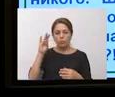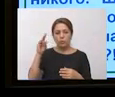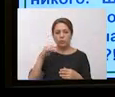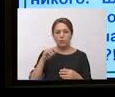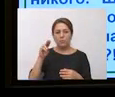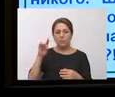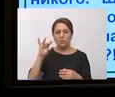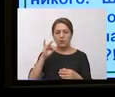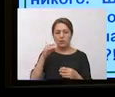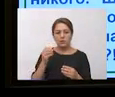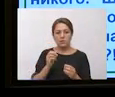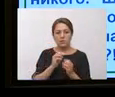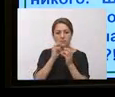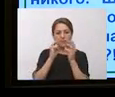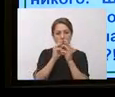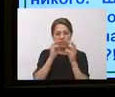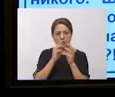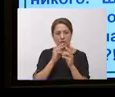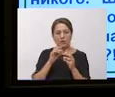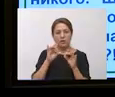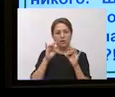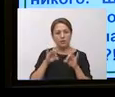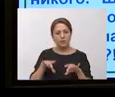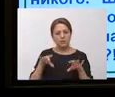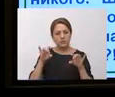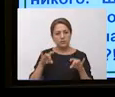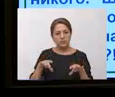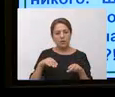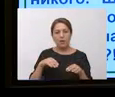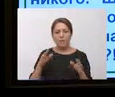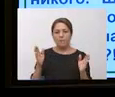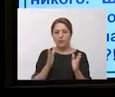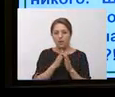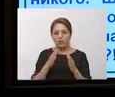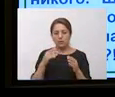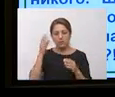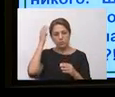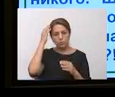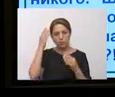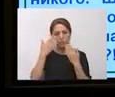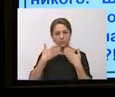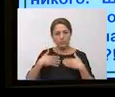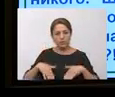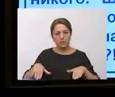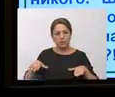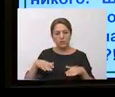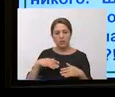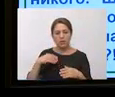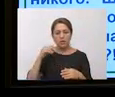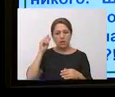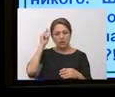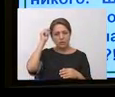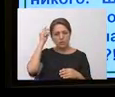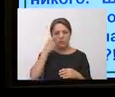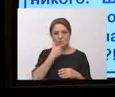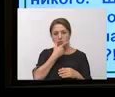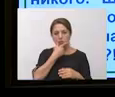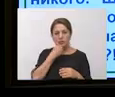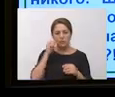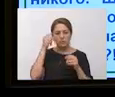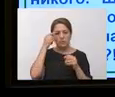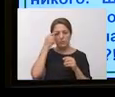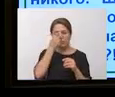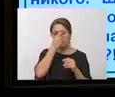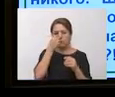уютный итальянский ресторанчик, маленькое черное платье, роскошные волосы, блестящие глаза,